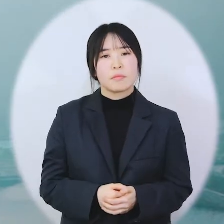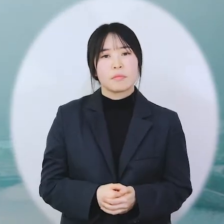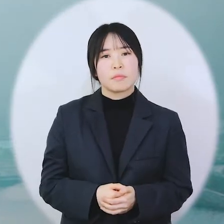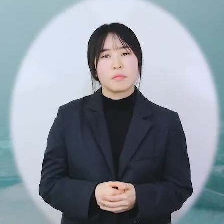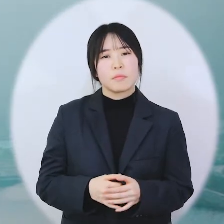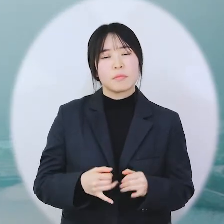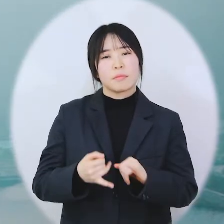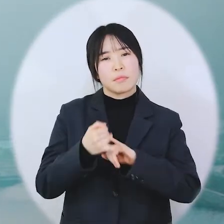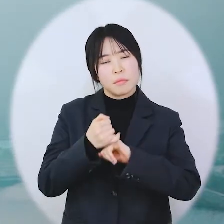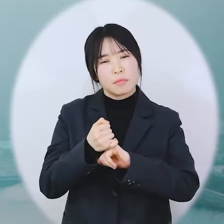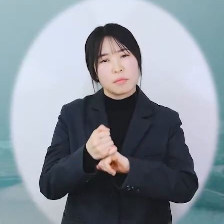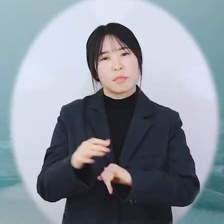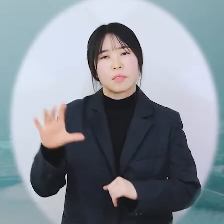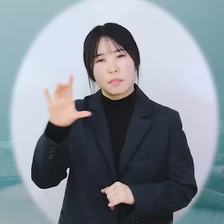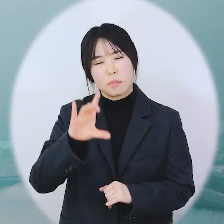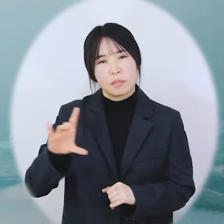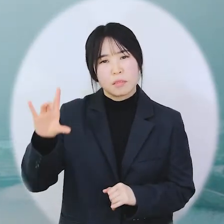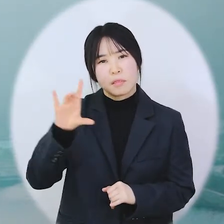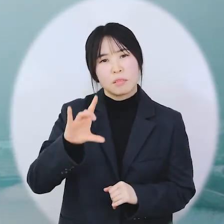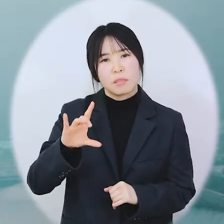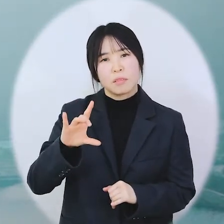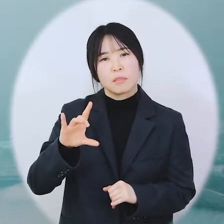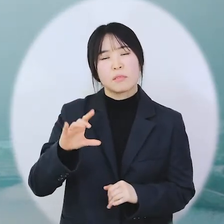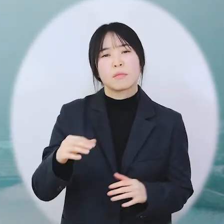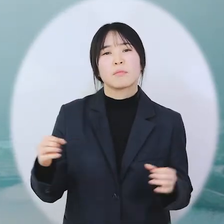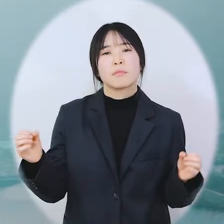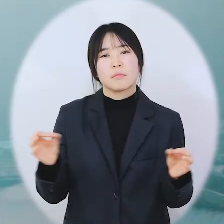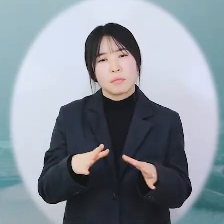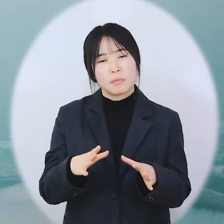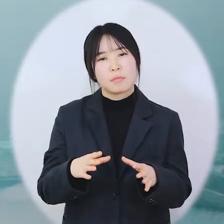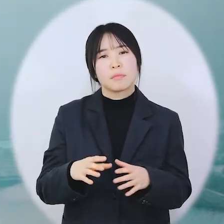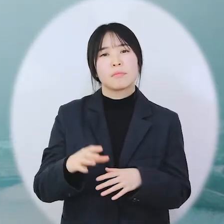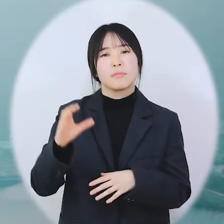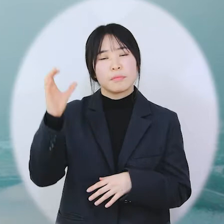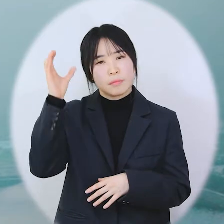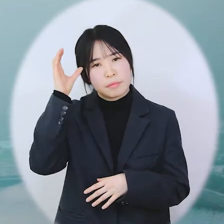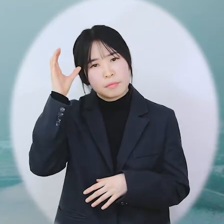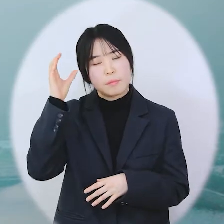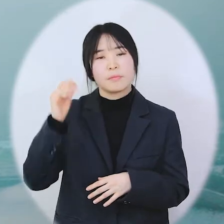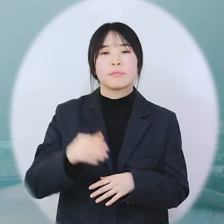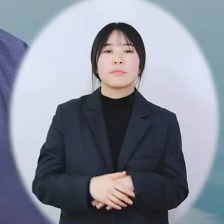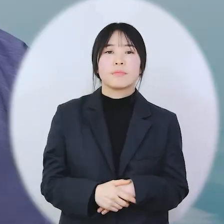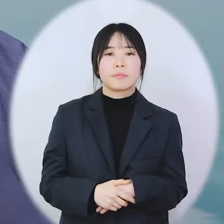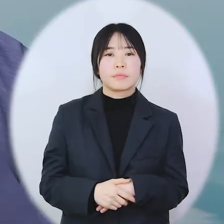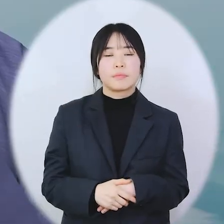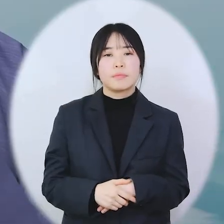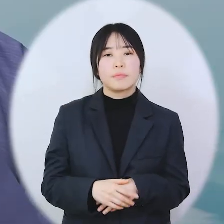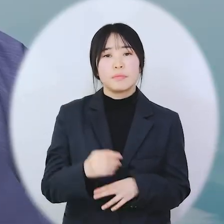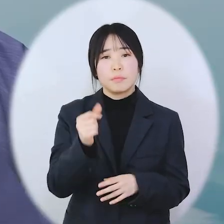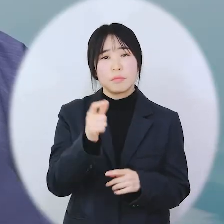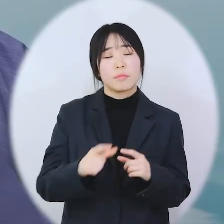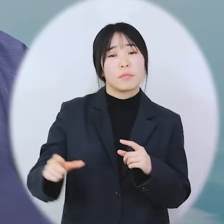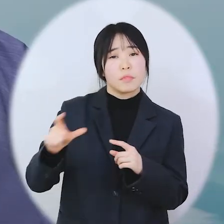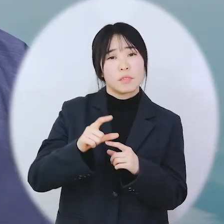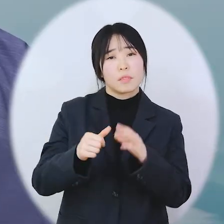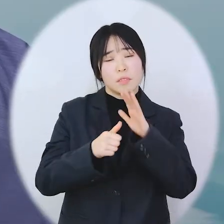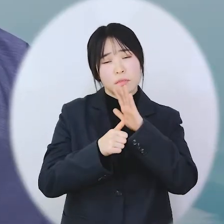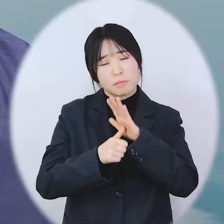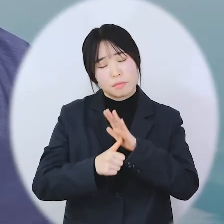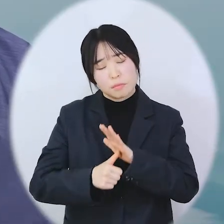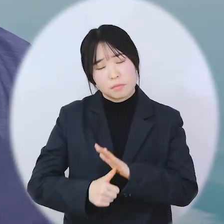반드시 코로나 일부가 연 추해 꼭 종식될 것으로 기대하며 조금만 더 참고